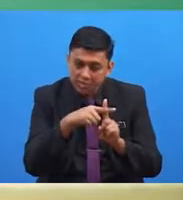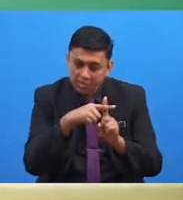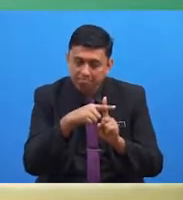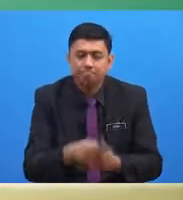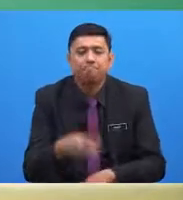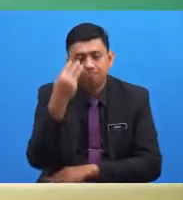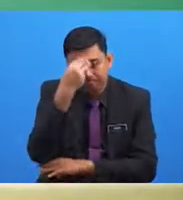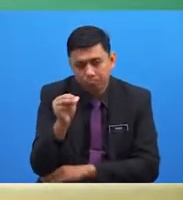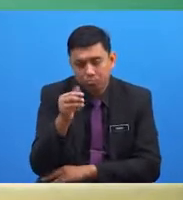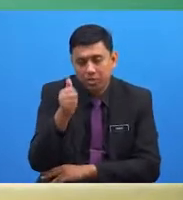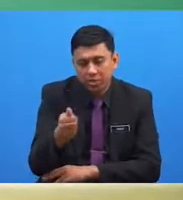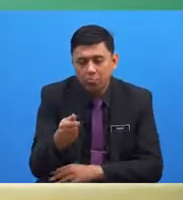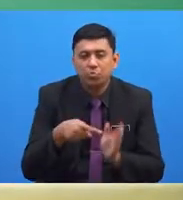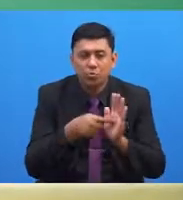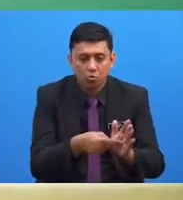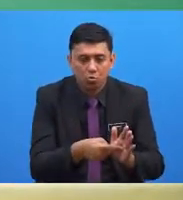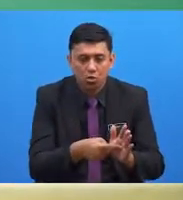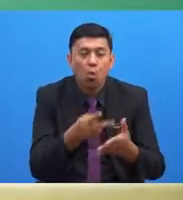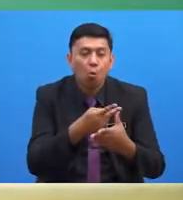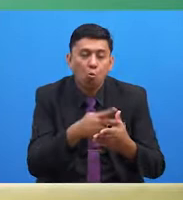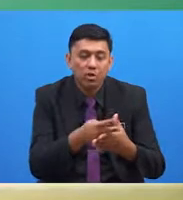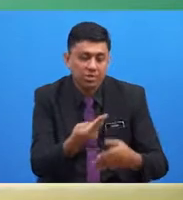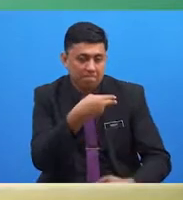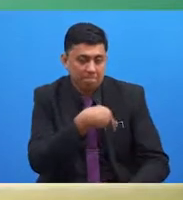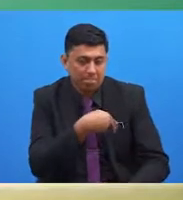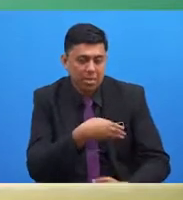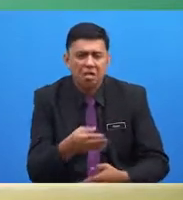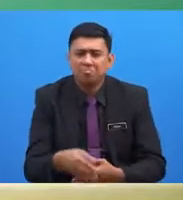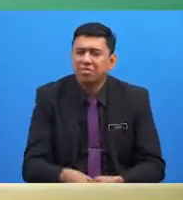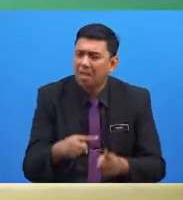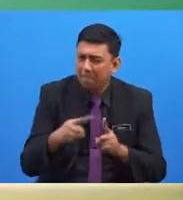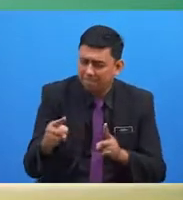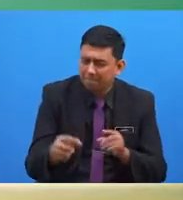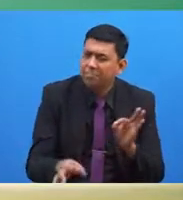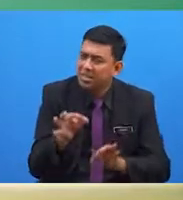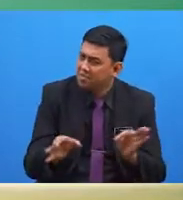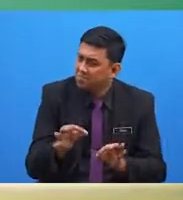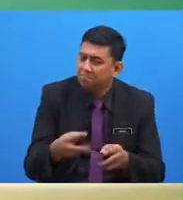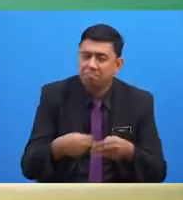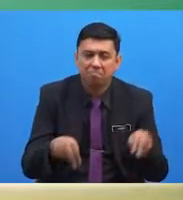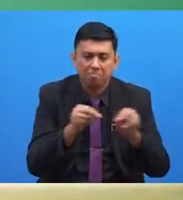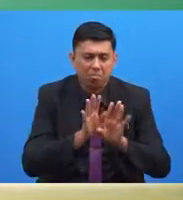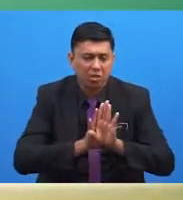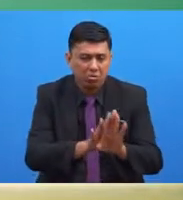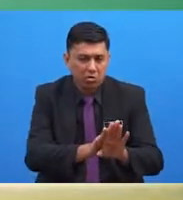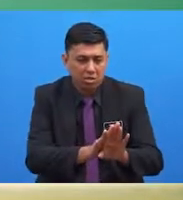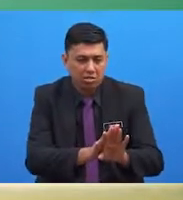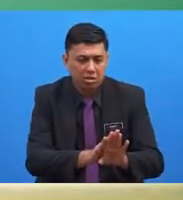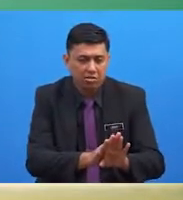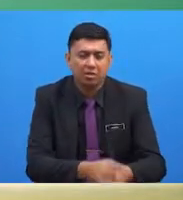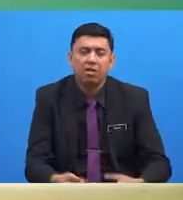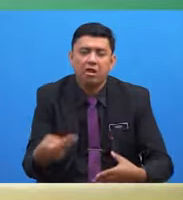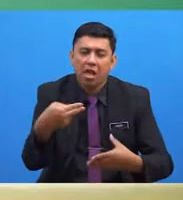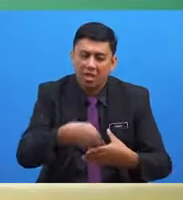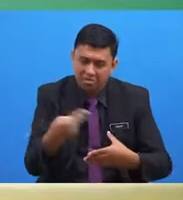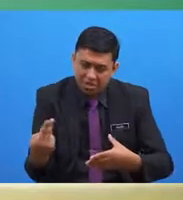maka ianya menunjukkan kongsi untung. Sebaliknya, jika nilai tolakan yang diperoleh di antara